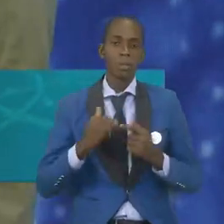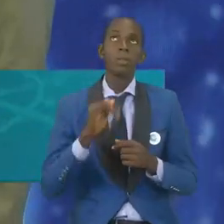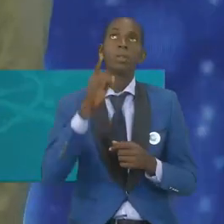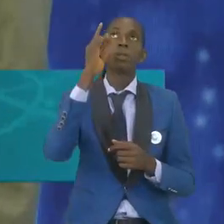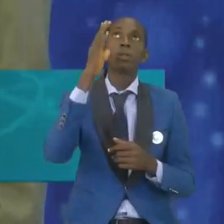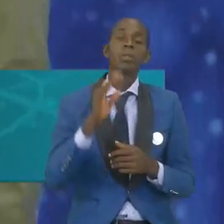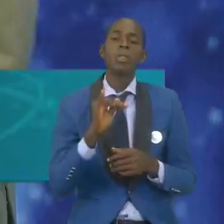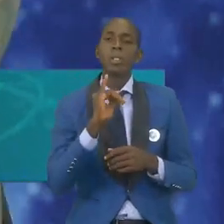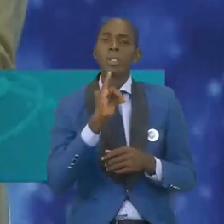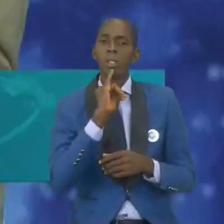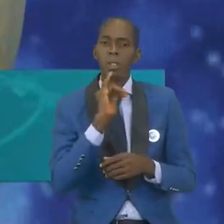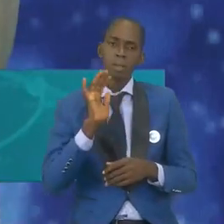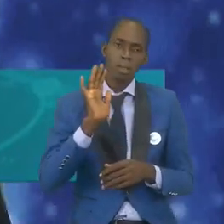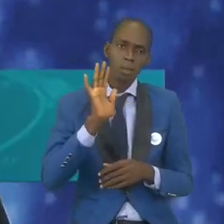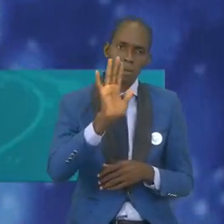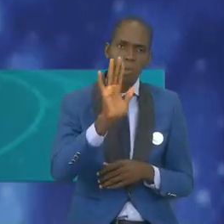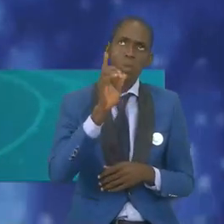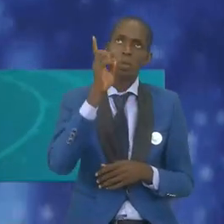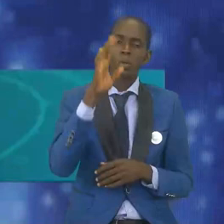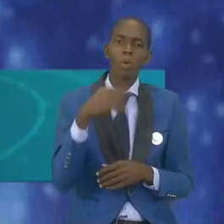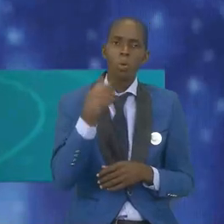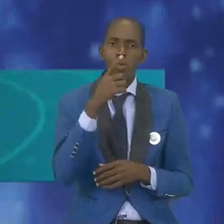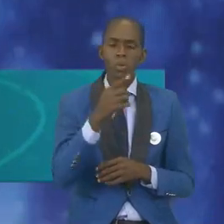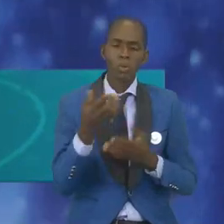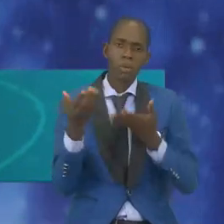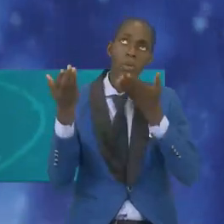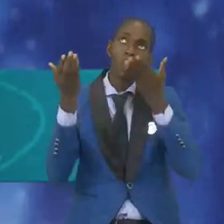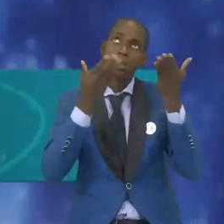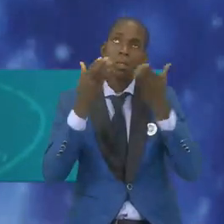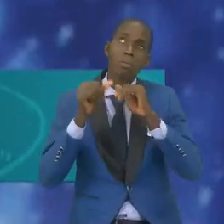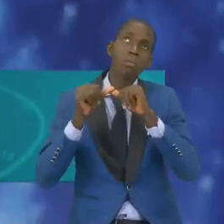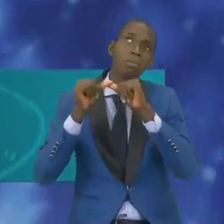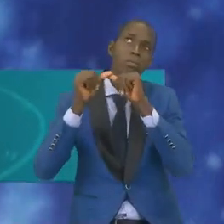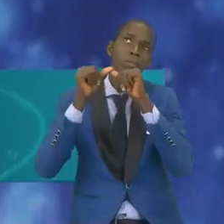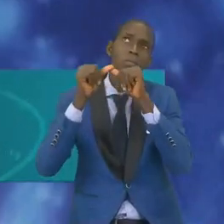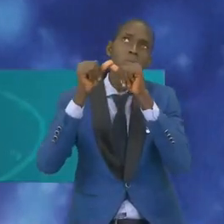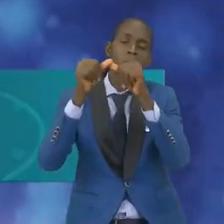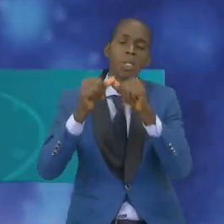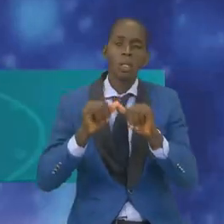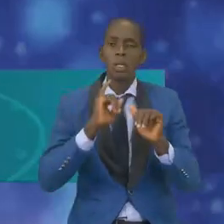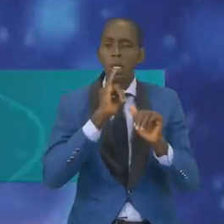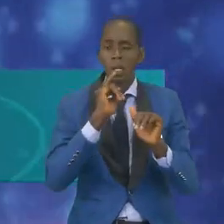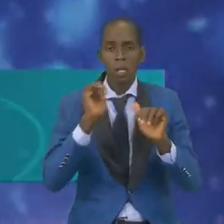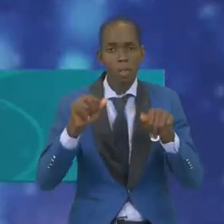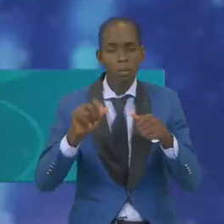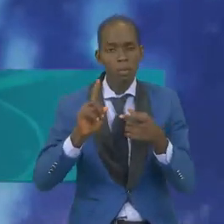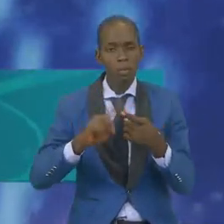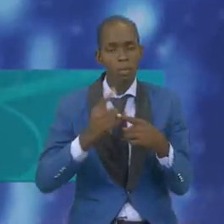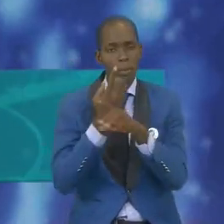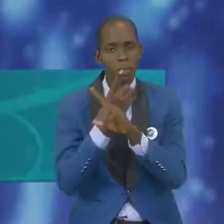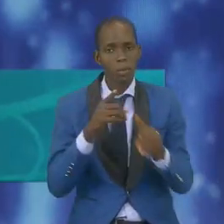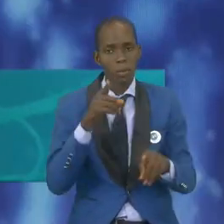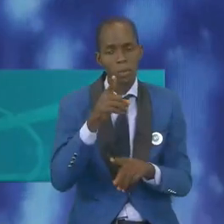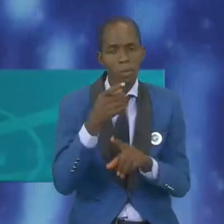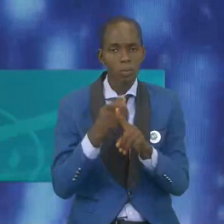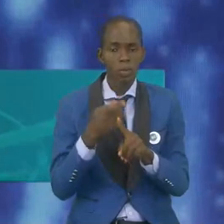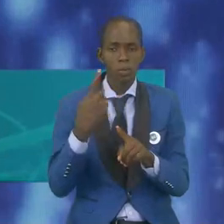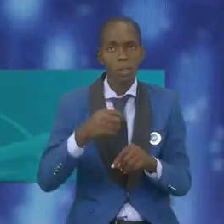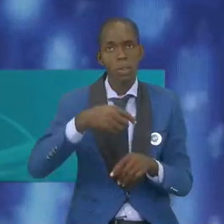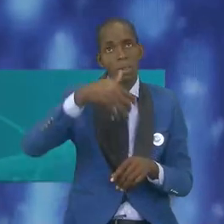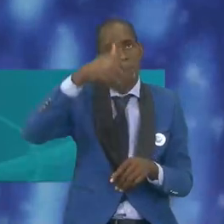vivant, ton Dieu que tu sers avec persévérance, a-t-il pu te délivrer